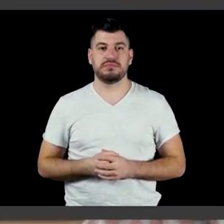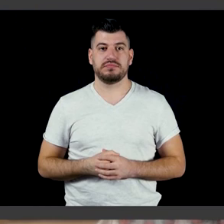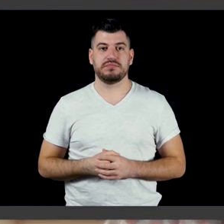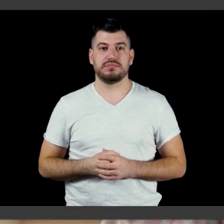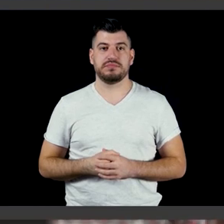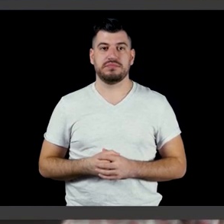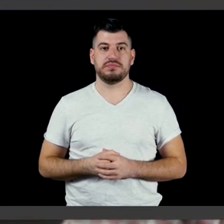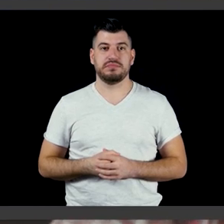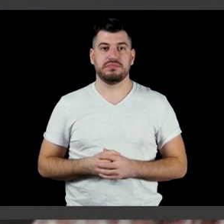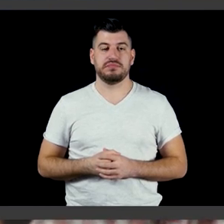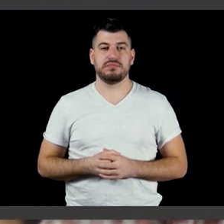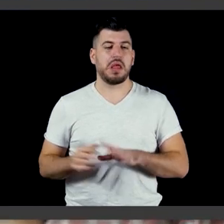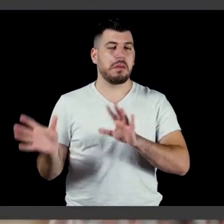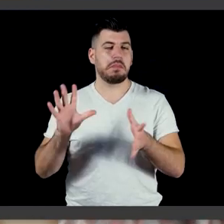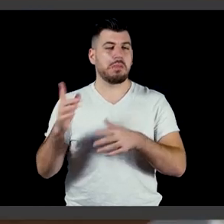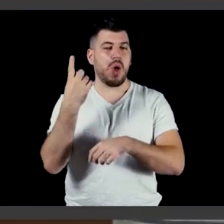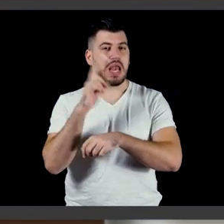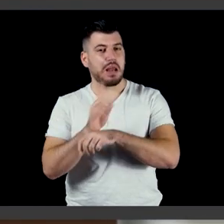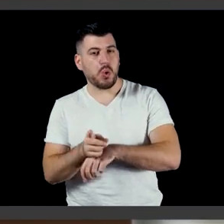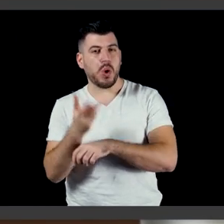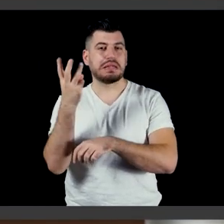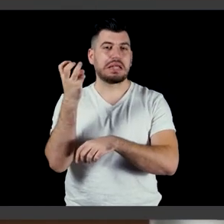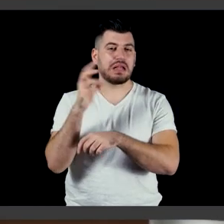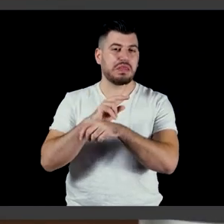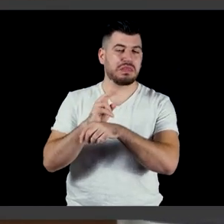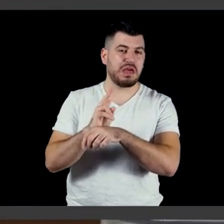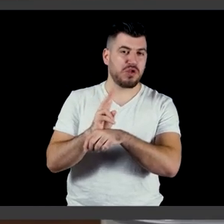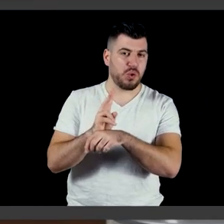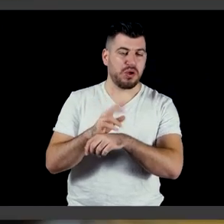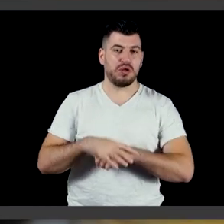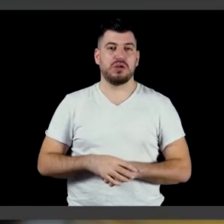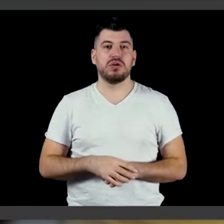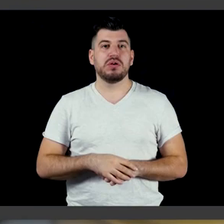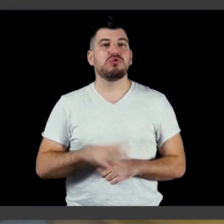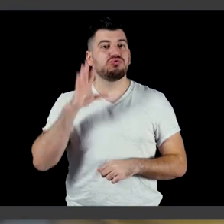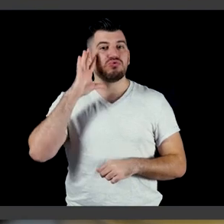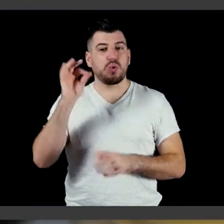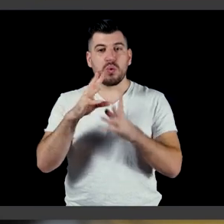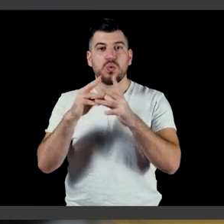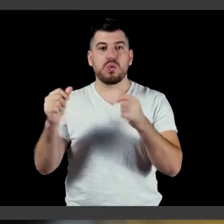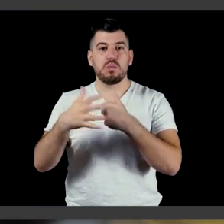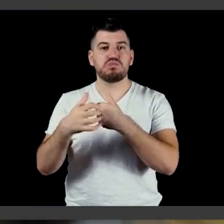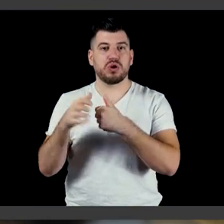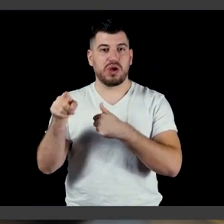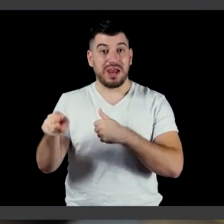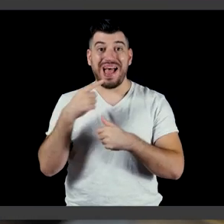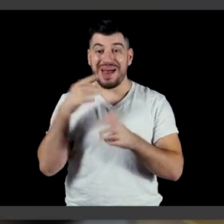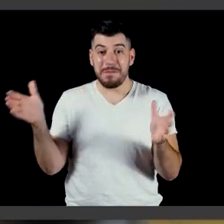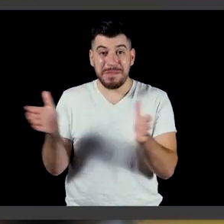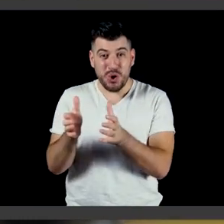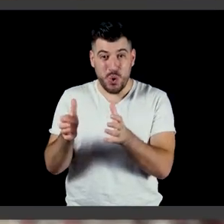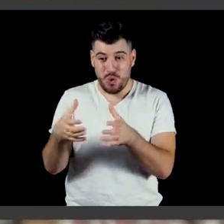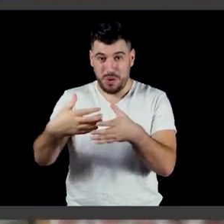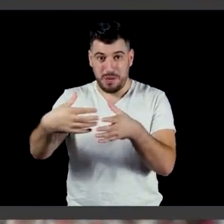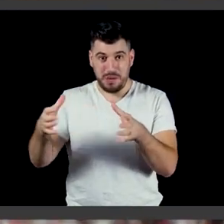για ένα λεπτό, 30 δευτερόλεπτα. Λοιπόν, άρα χτυπάω μέχρι που να διαλυθεί τελείως το πορτοκάλι. Σε περίπτωση που το μίξερ είναι μικρό, δεν